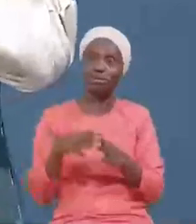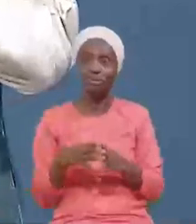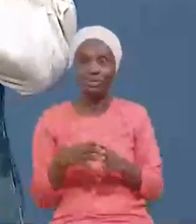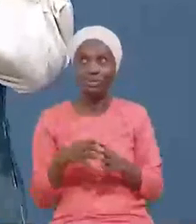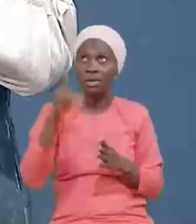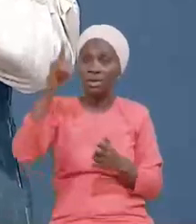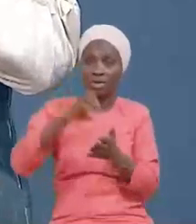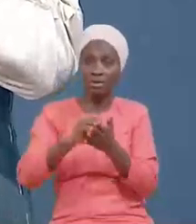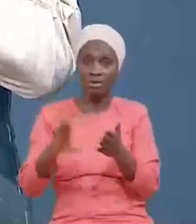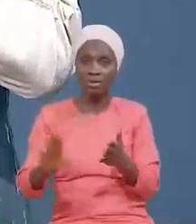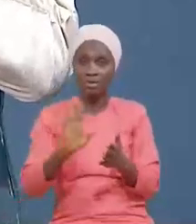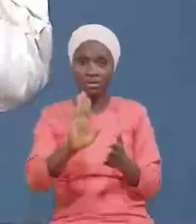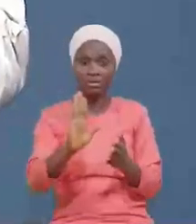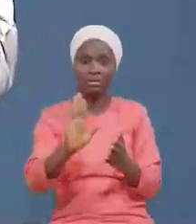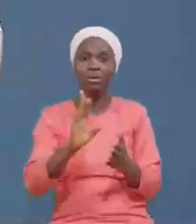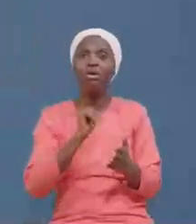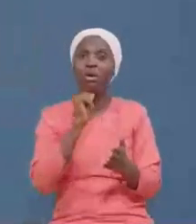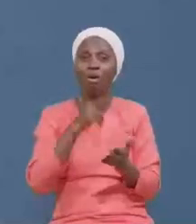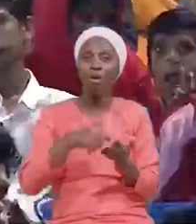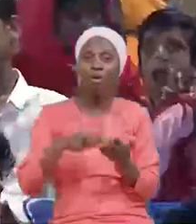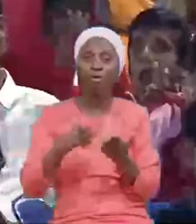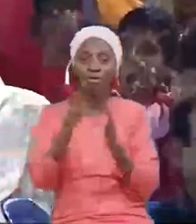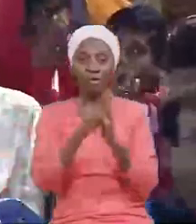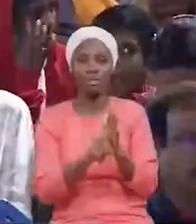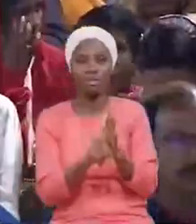Christ vous justifie, il ôte votre justice